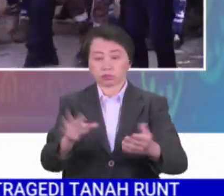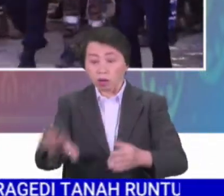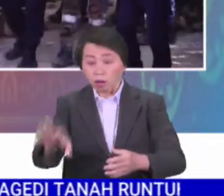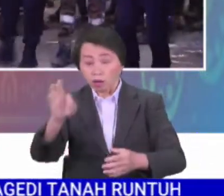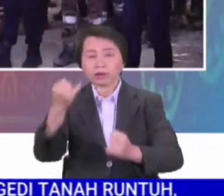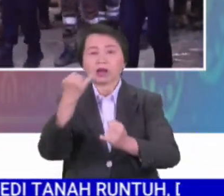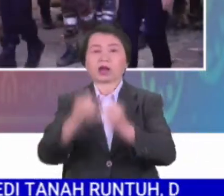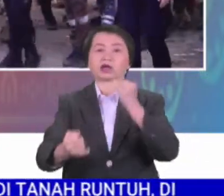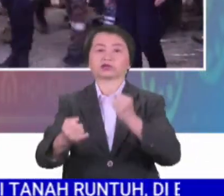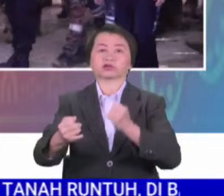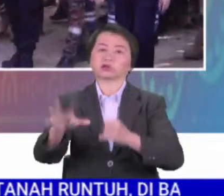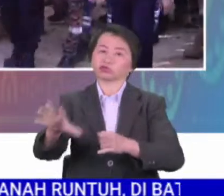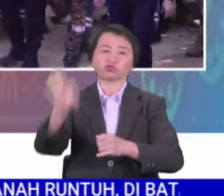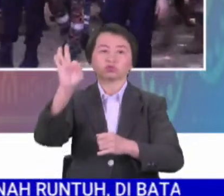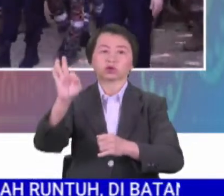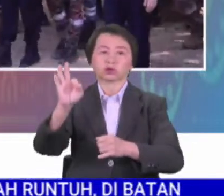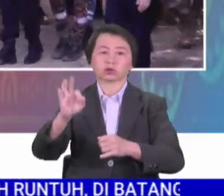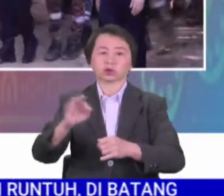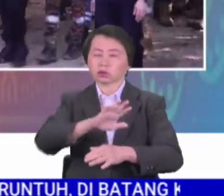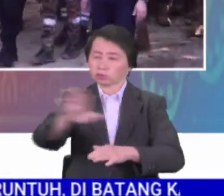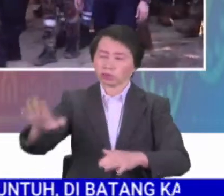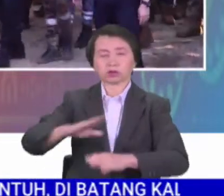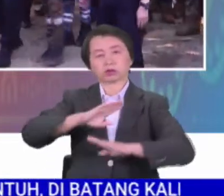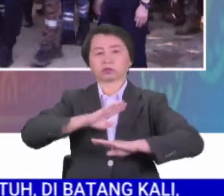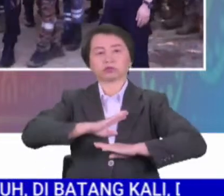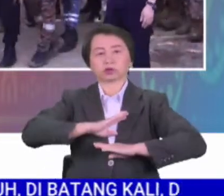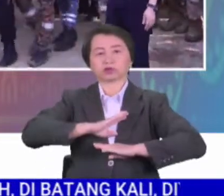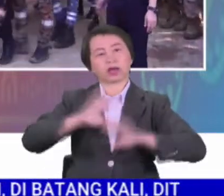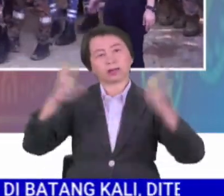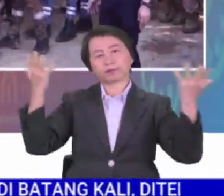penemuan yang terakhir tersebut, dan mereka agak berpuas dengan